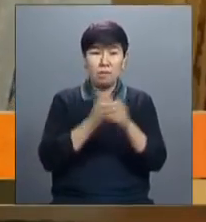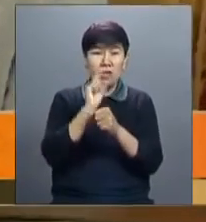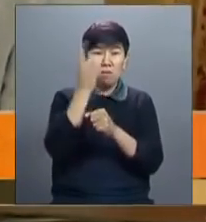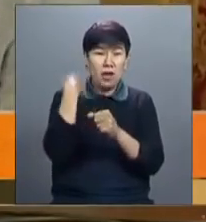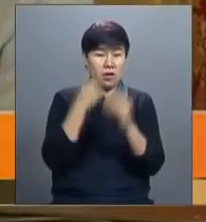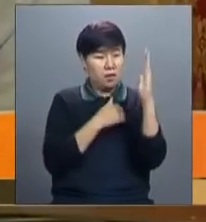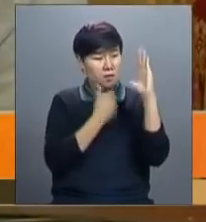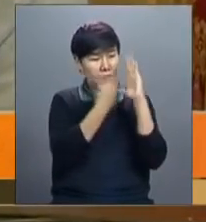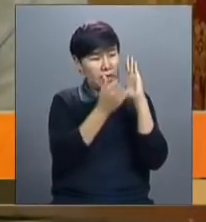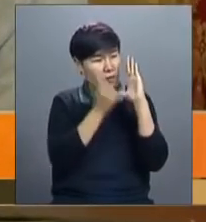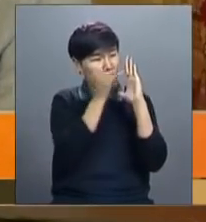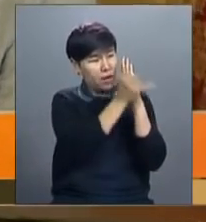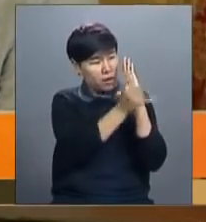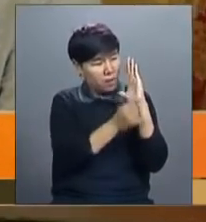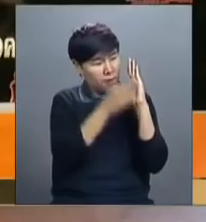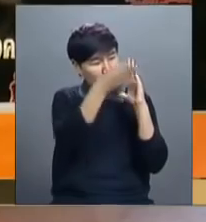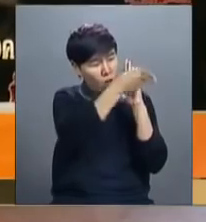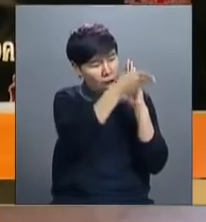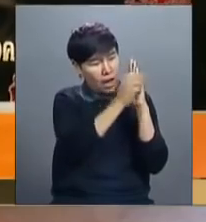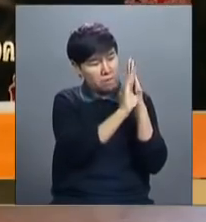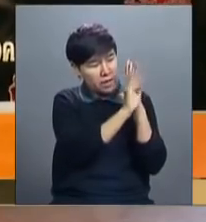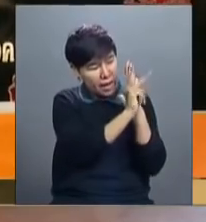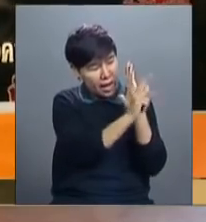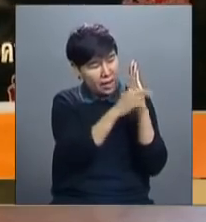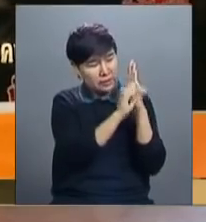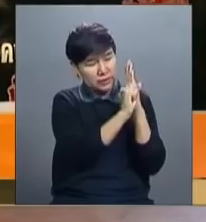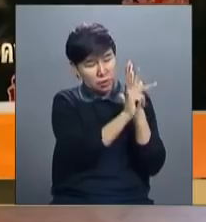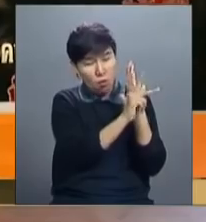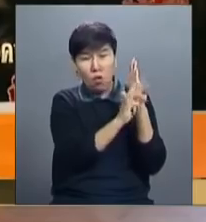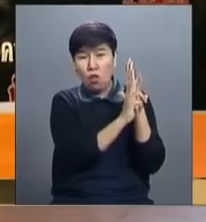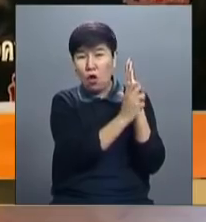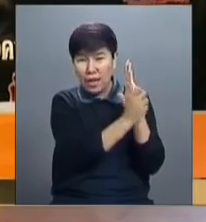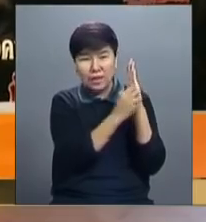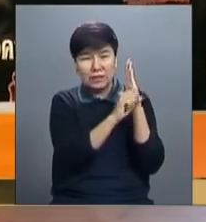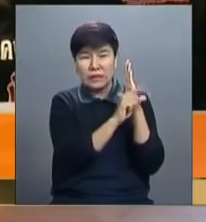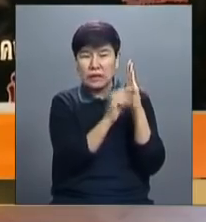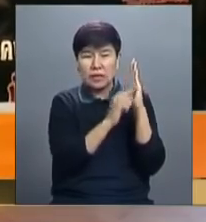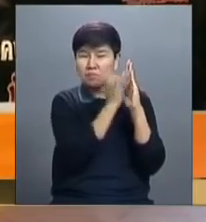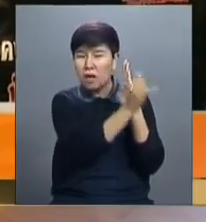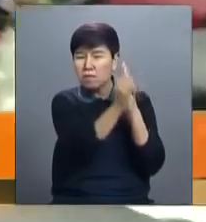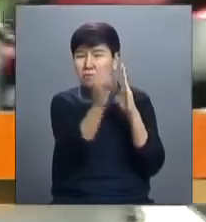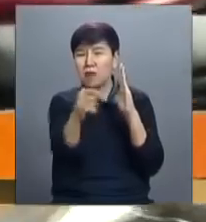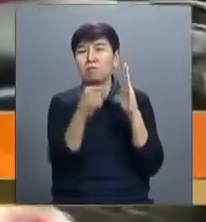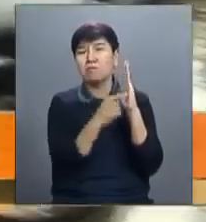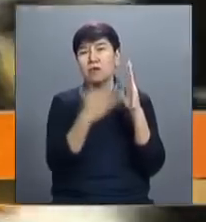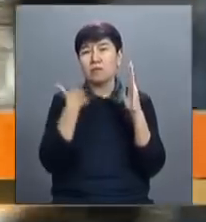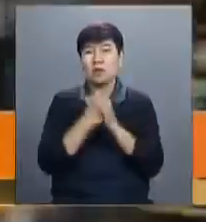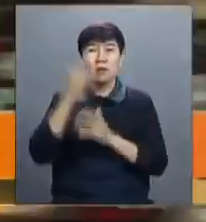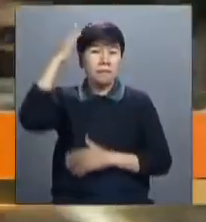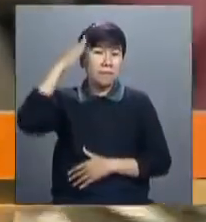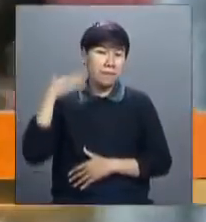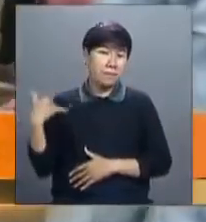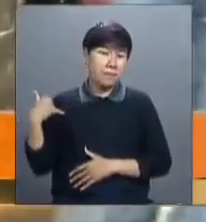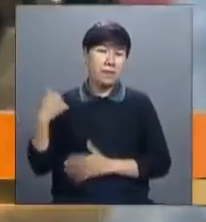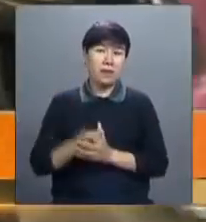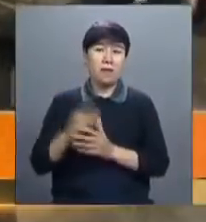ในอีสานตั้งแต่จังหวัดหนองคายบึงกาฬสกลนครร้อยเอ็ดและศรีสะเกษส่วนคุณหญิงสุดารัตน์เกยุราพันธ์ประธ